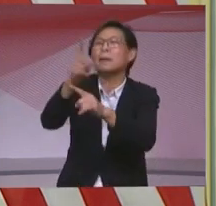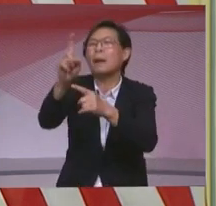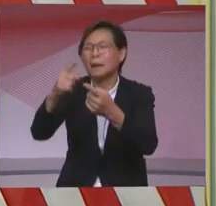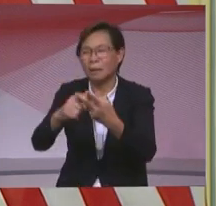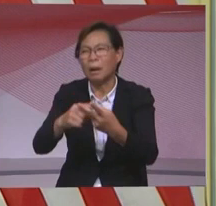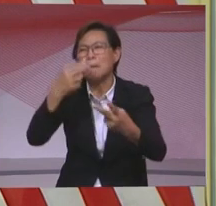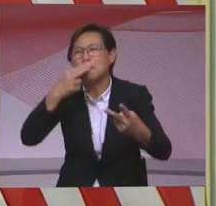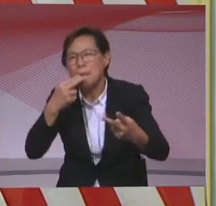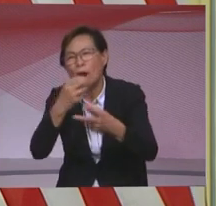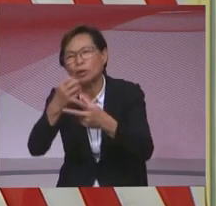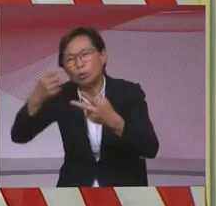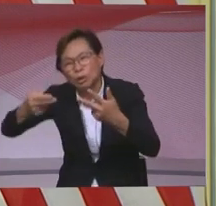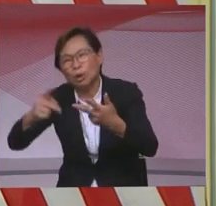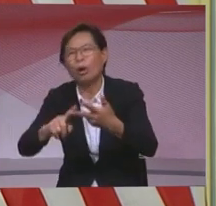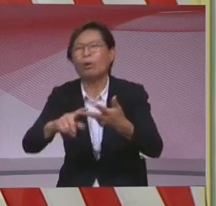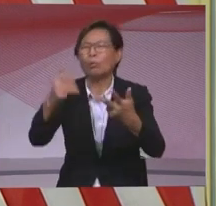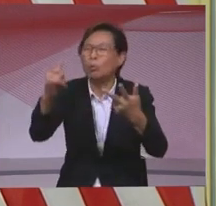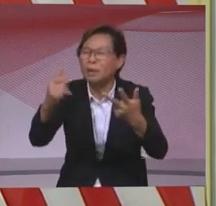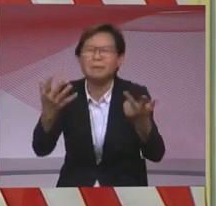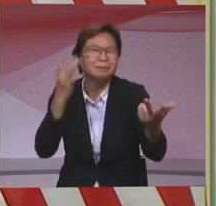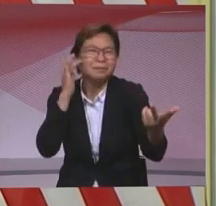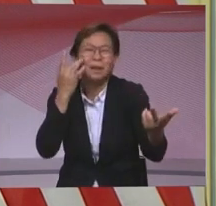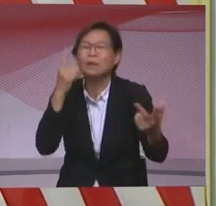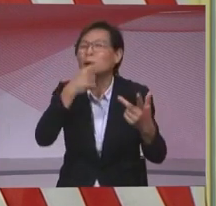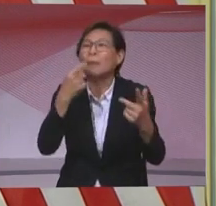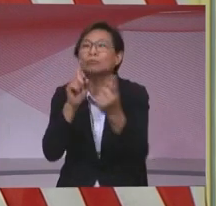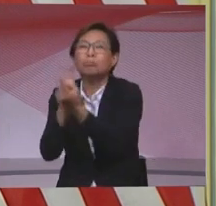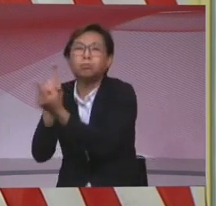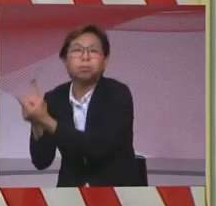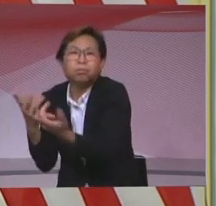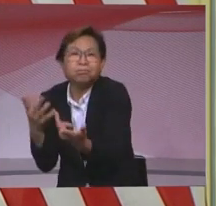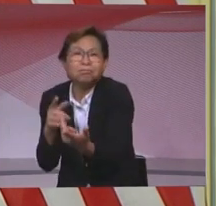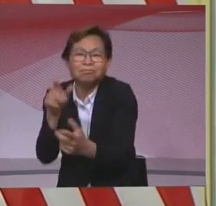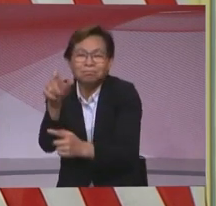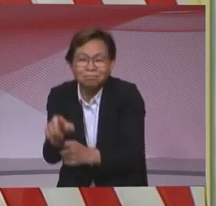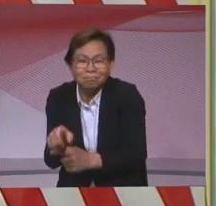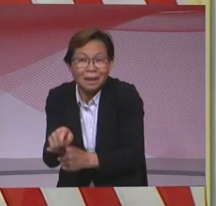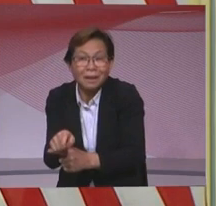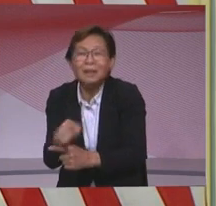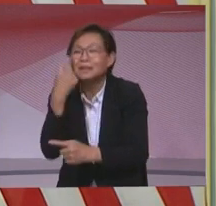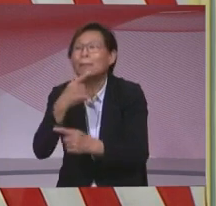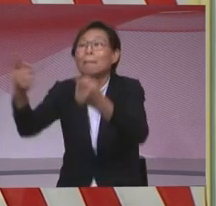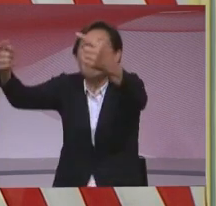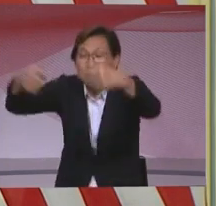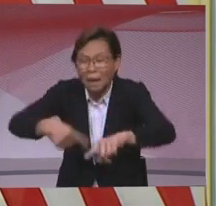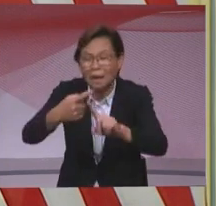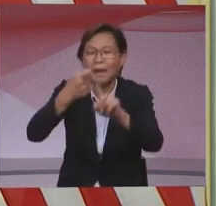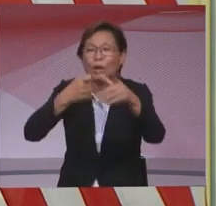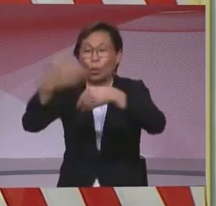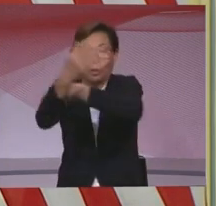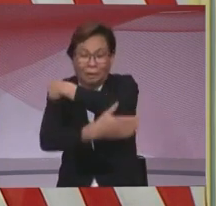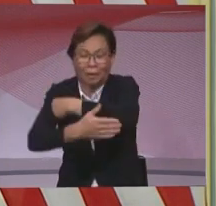adakah merah atau hijau atau kuning di sana dan dengan siapa dia bertemu. Jadi sebab itulah kita kata siapa saja yang balik pada luar